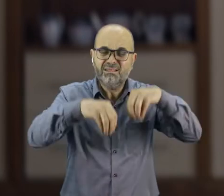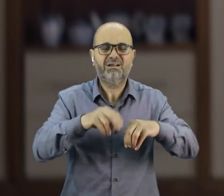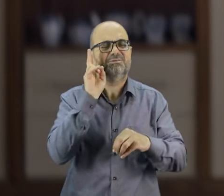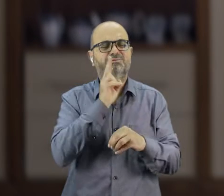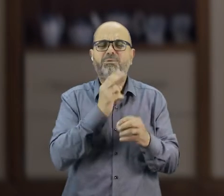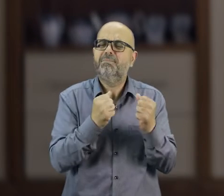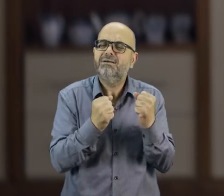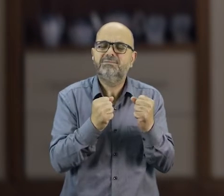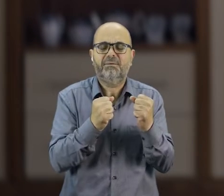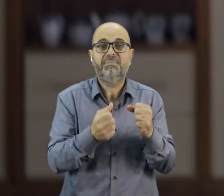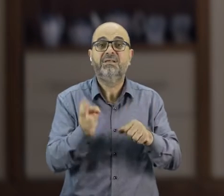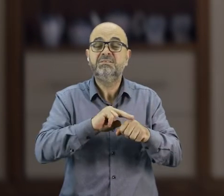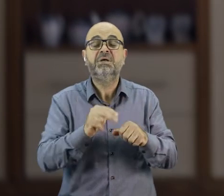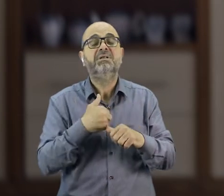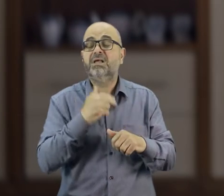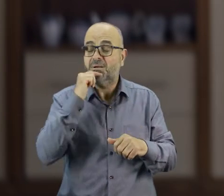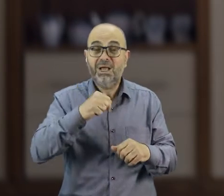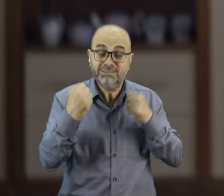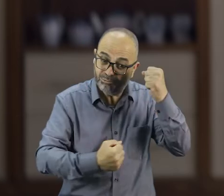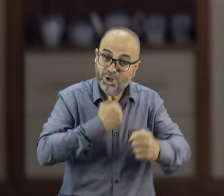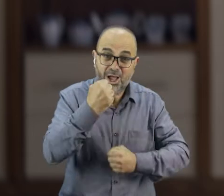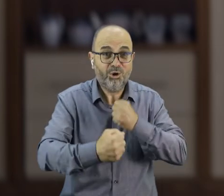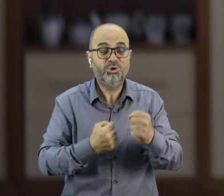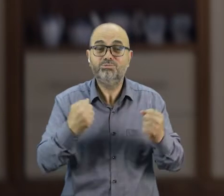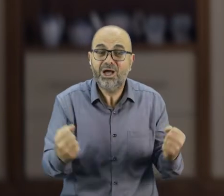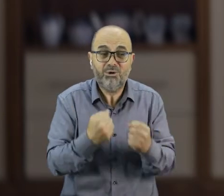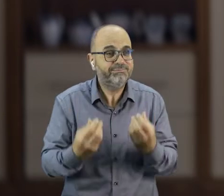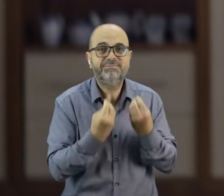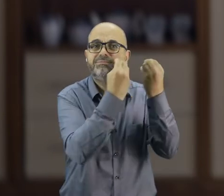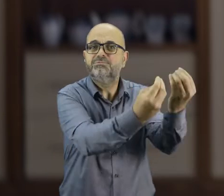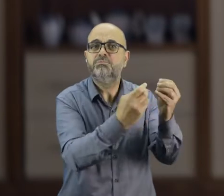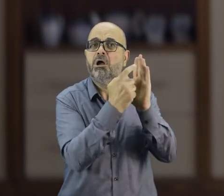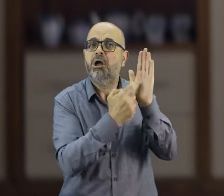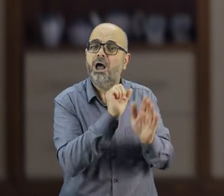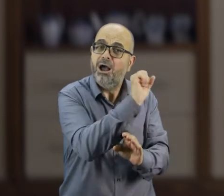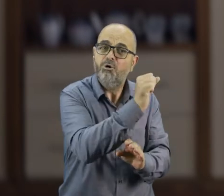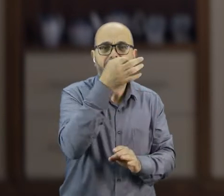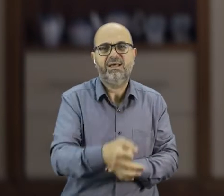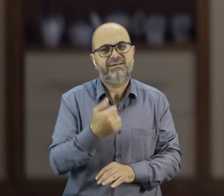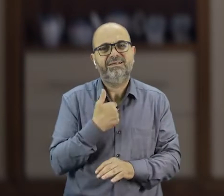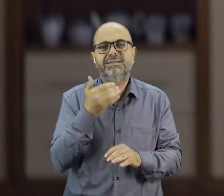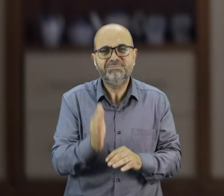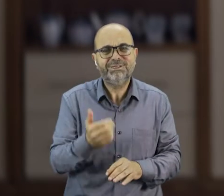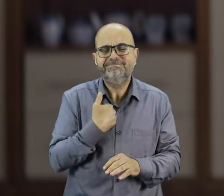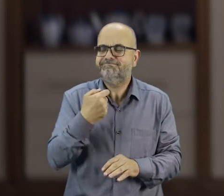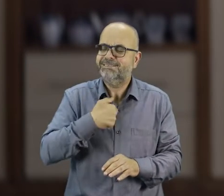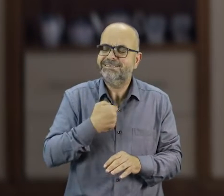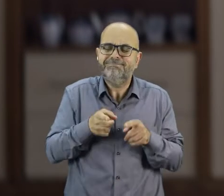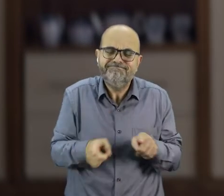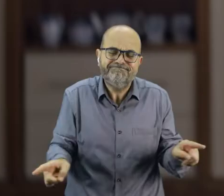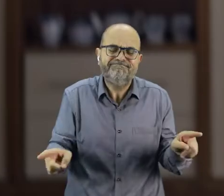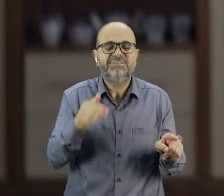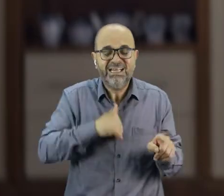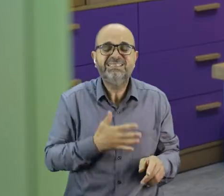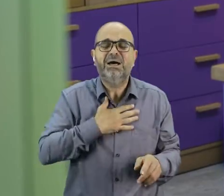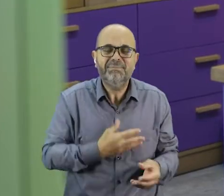يعني يمكن قد ما حاولنا نعطيهم حقوقهم لكن إحنا حاسين برضو بالعجز إنه